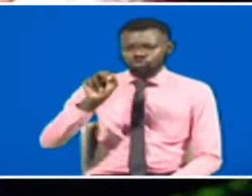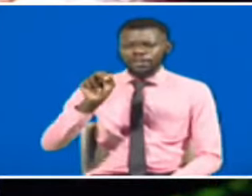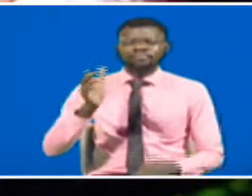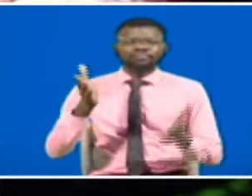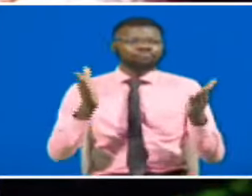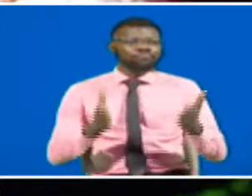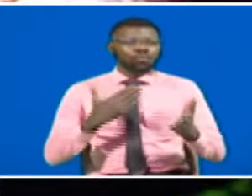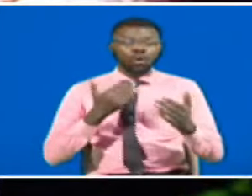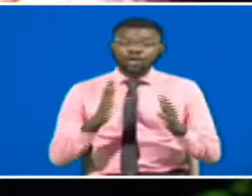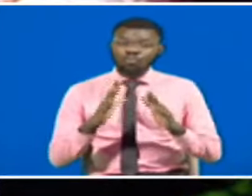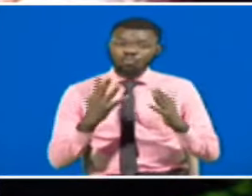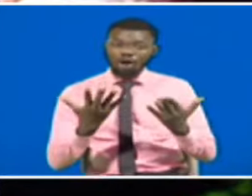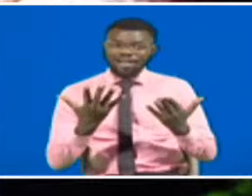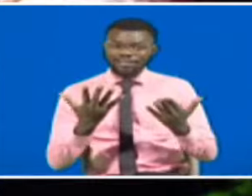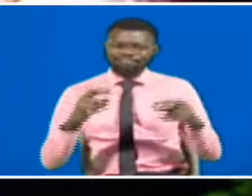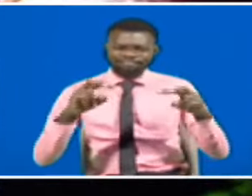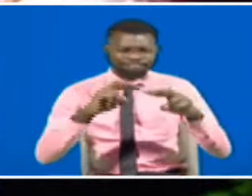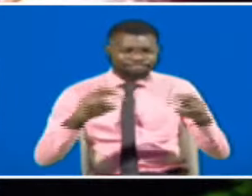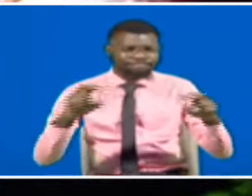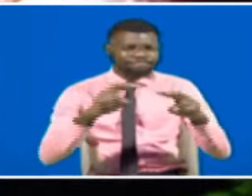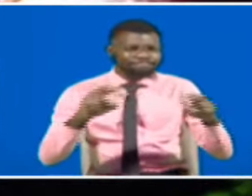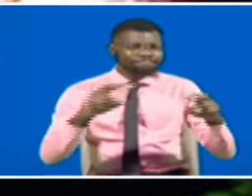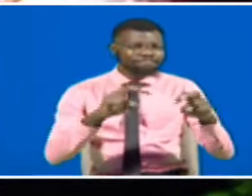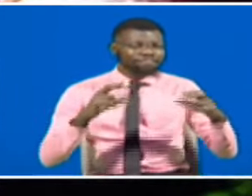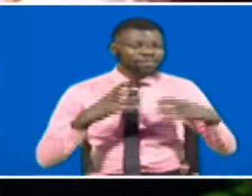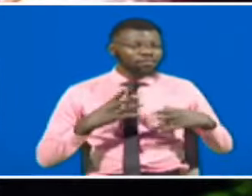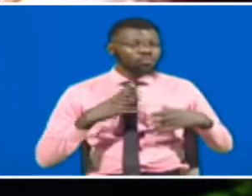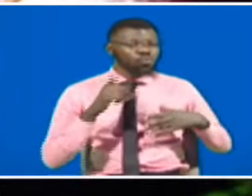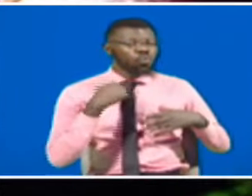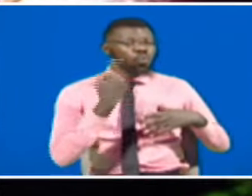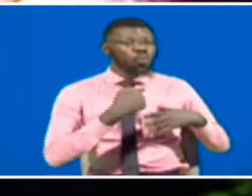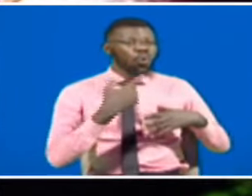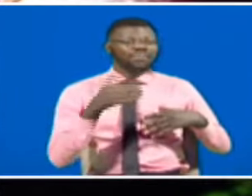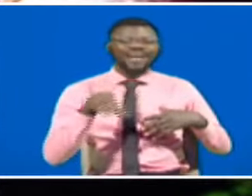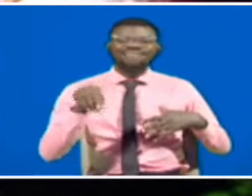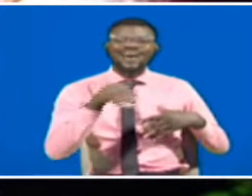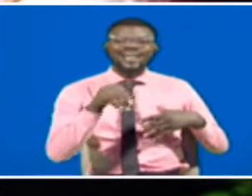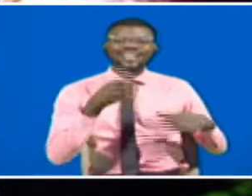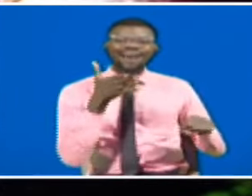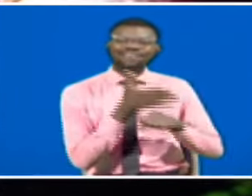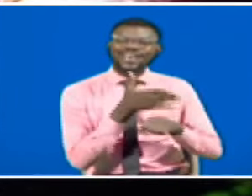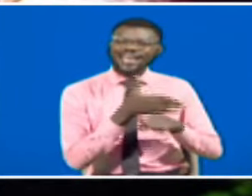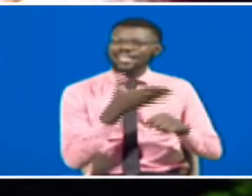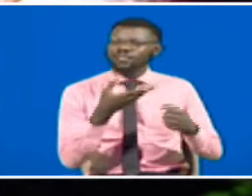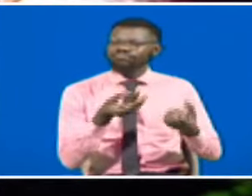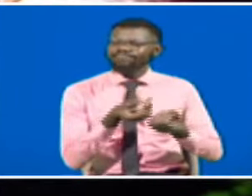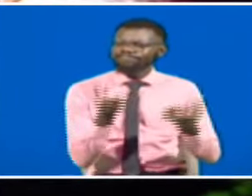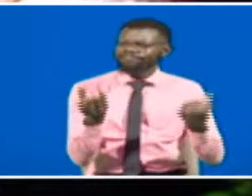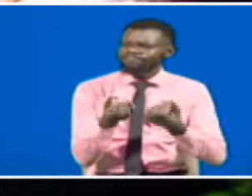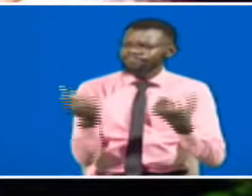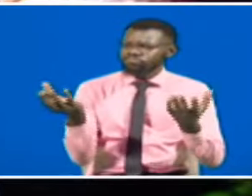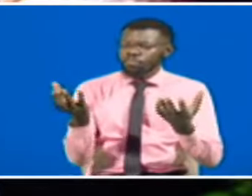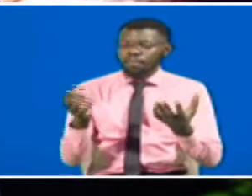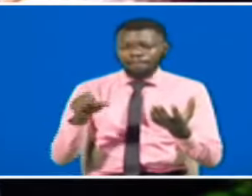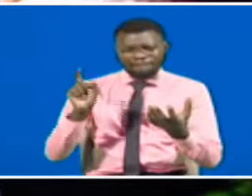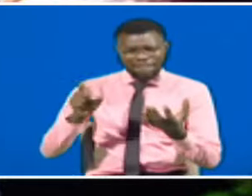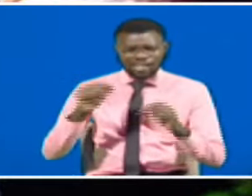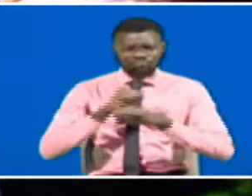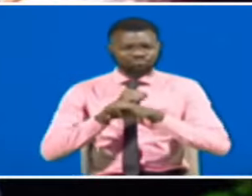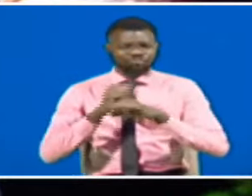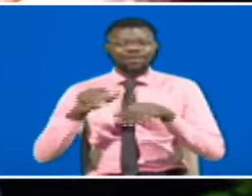za uchunguzi kuwakamata mawakala ambao wanaendelea kusambaza mbolea ya ghushi ili kuepusha wakulima na hasara.